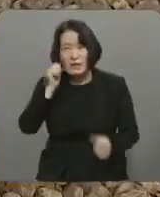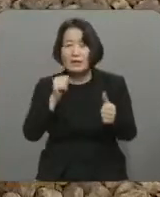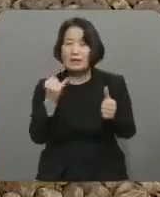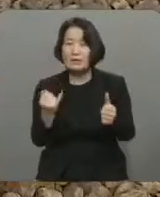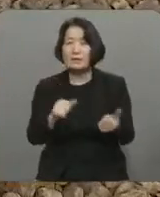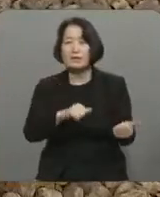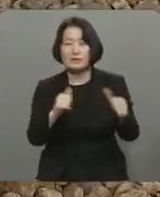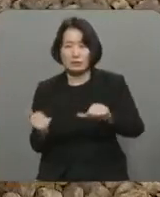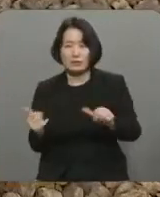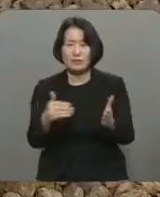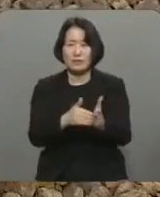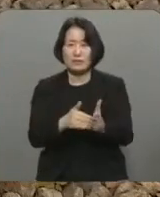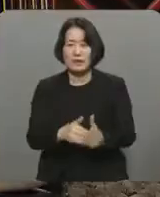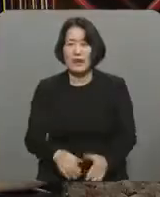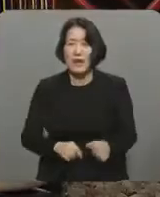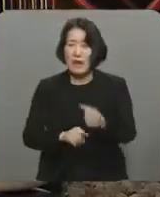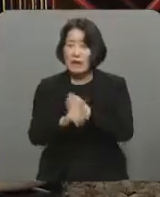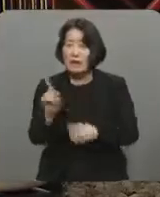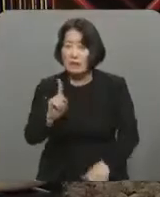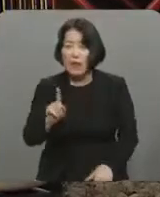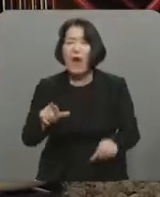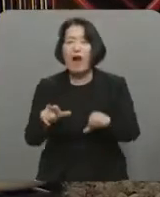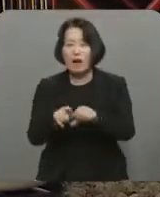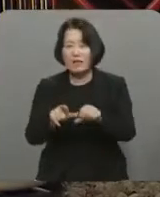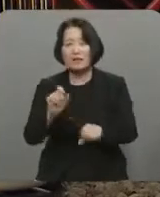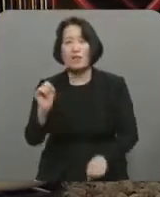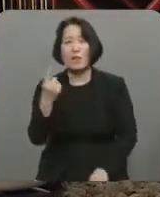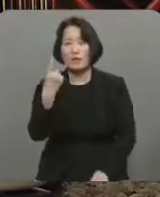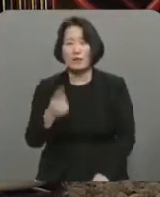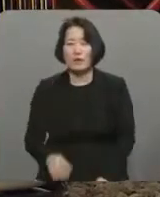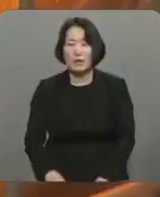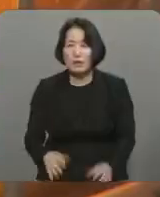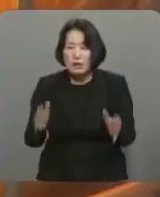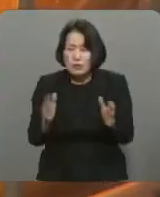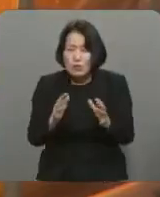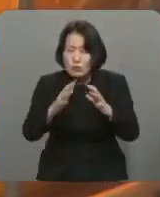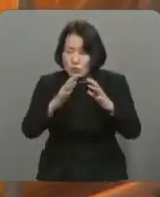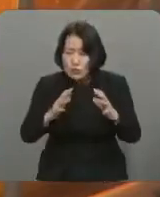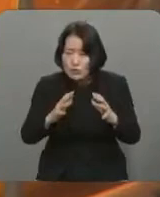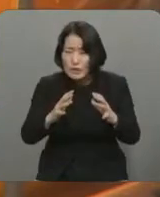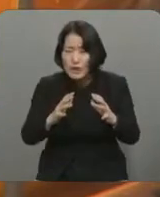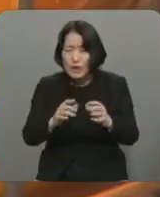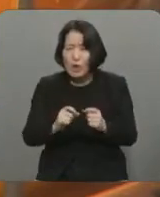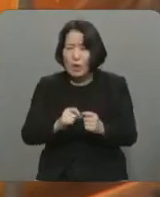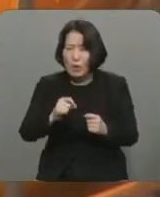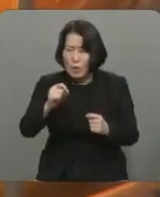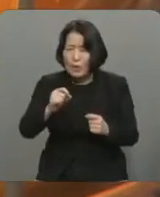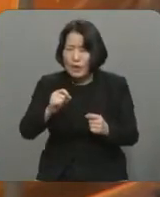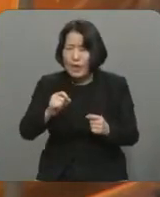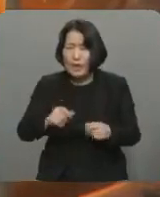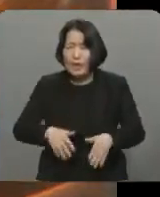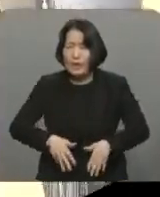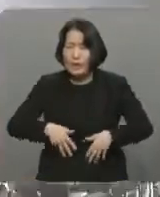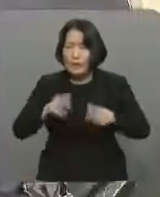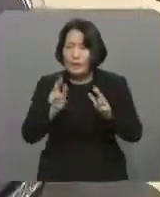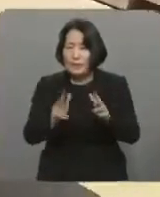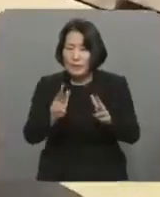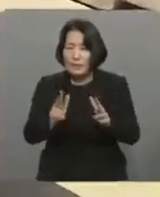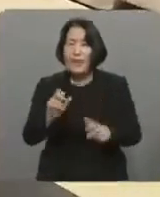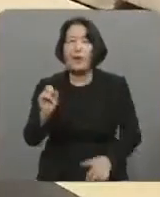남녀가 숨졌습니다. 일산화탄소 중독 때문입니다. 밀폐된 공간에 장시간 난방기구를 켜놓은 게